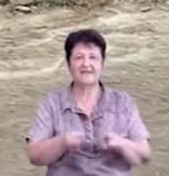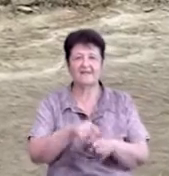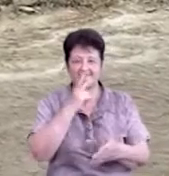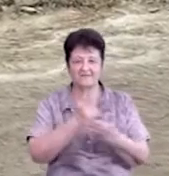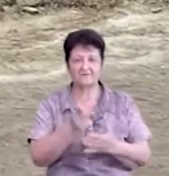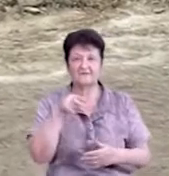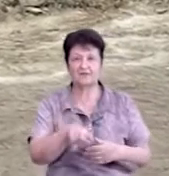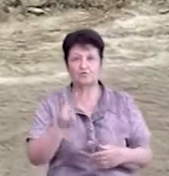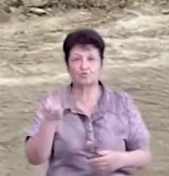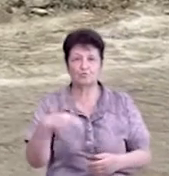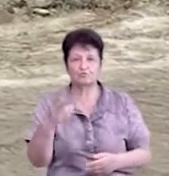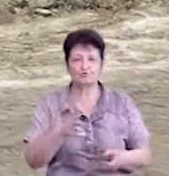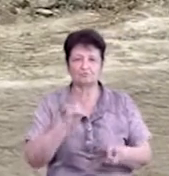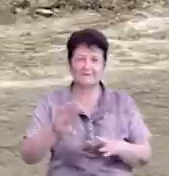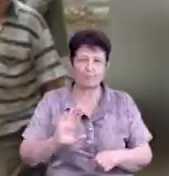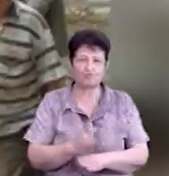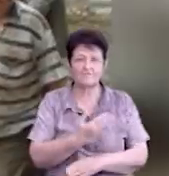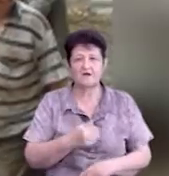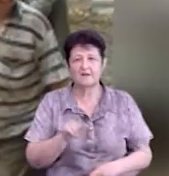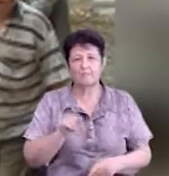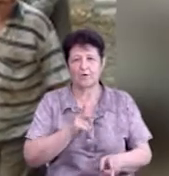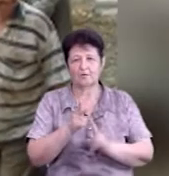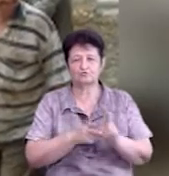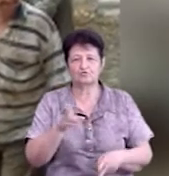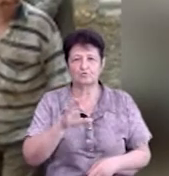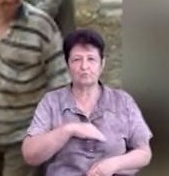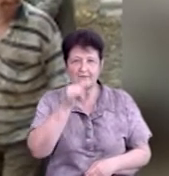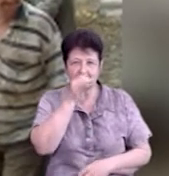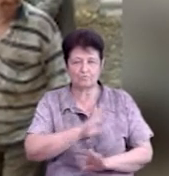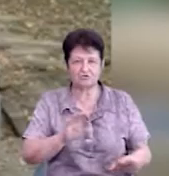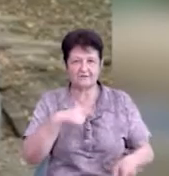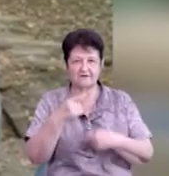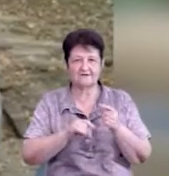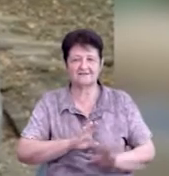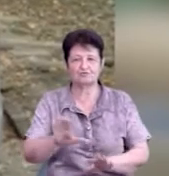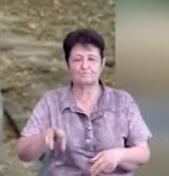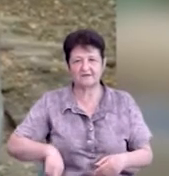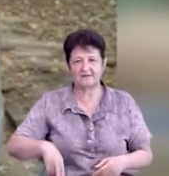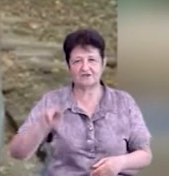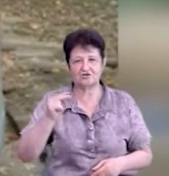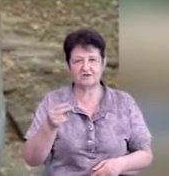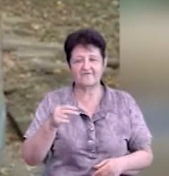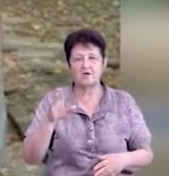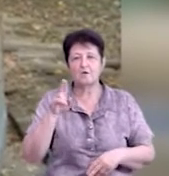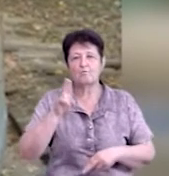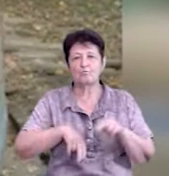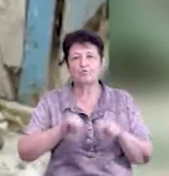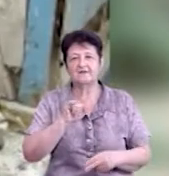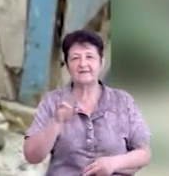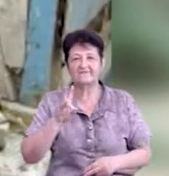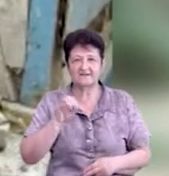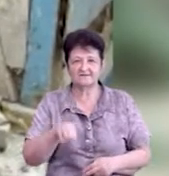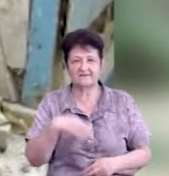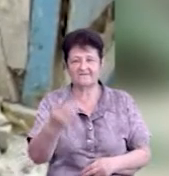У 2002-му його демонтували, бо реконструкція була неможлива, каже заступник директора Чернігівбудінвесту Олександр